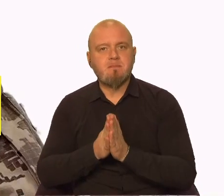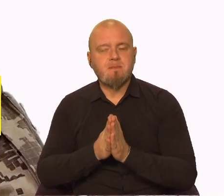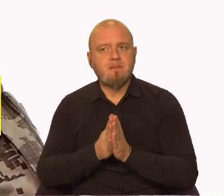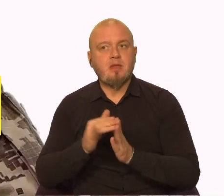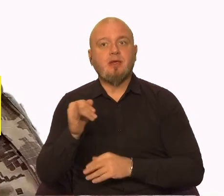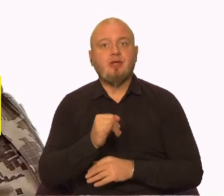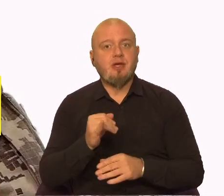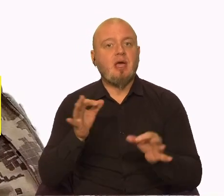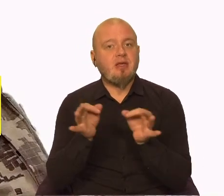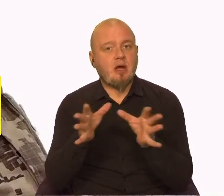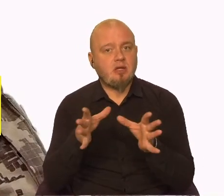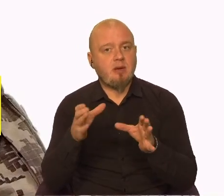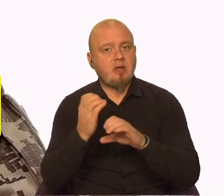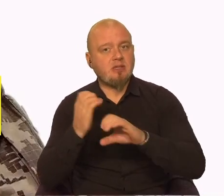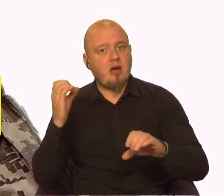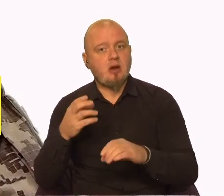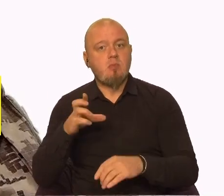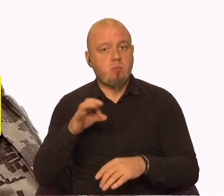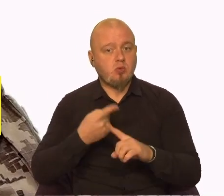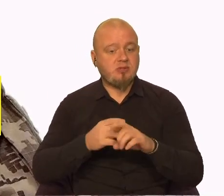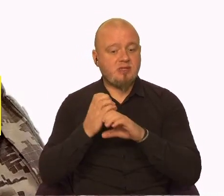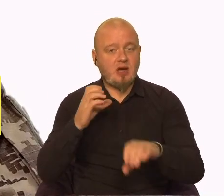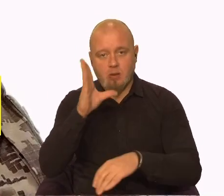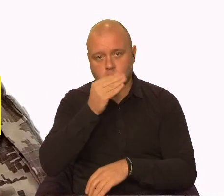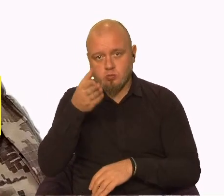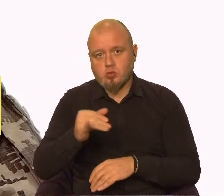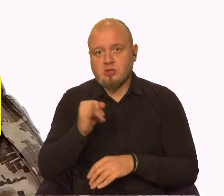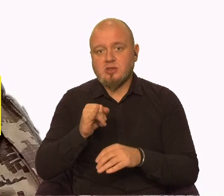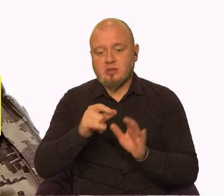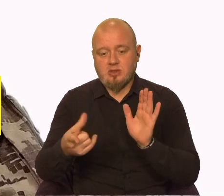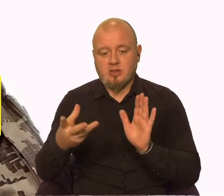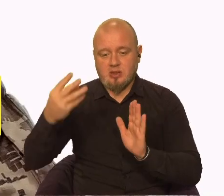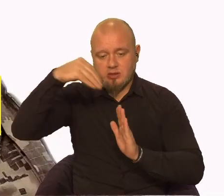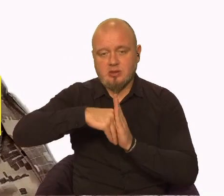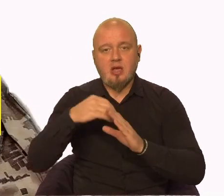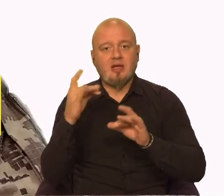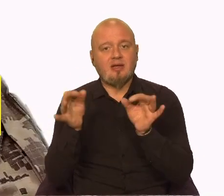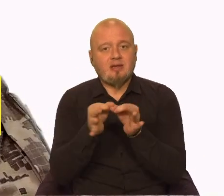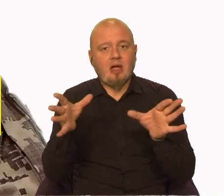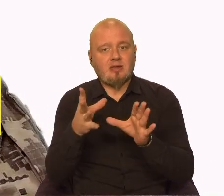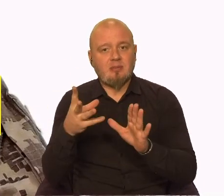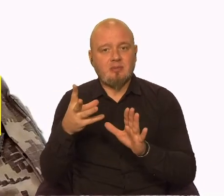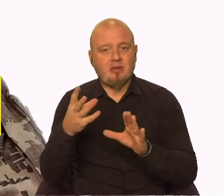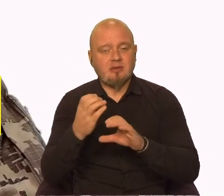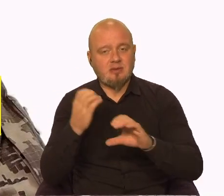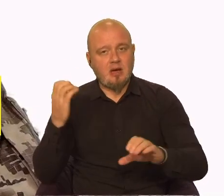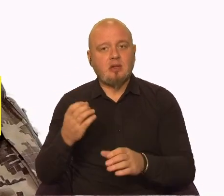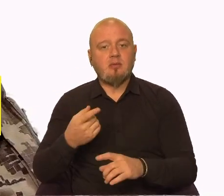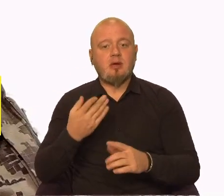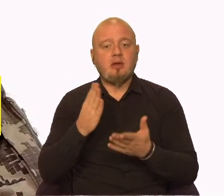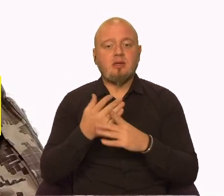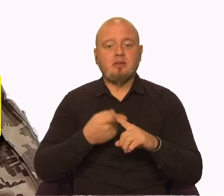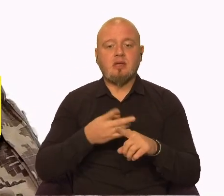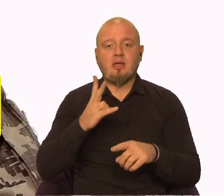і ядерними зарядами, бо ці ракети можуть бути і з ядерним боєзарядом, тому є той НЗ, ну, НЗ по